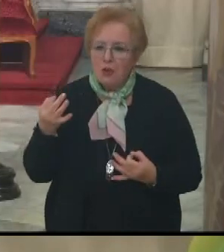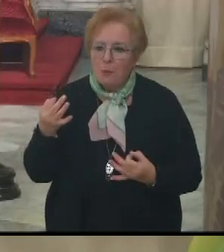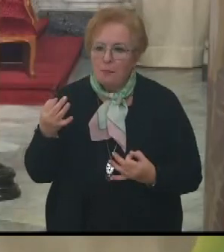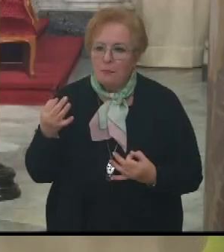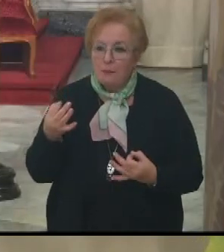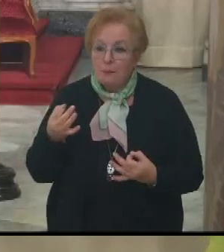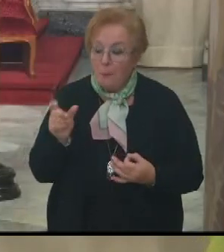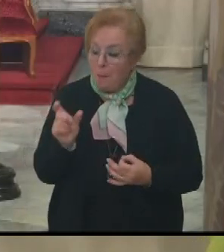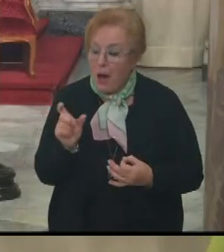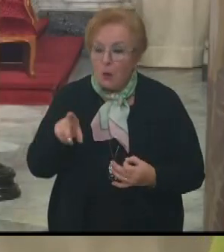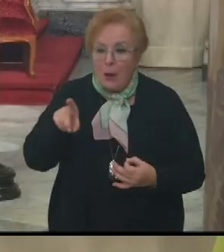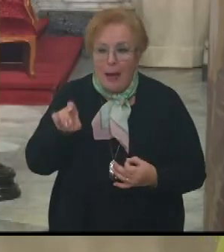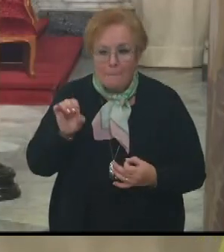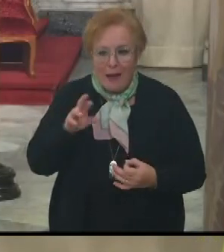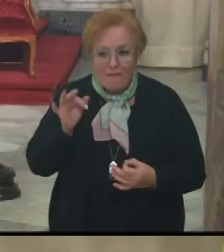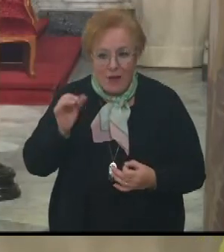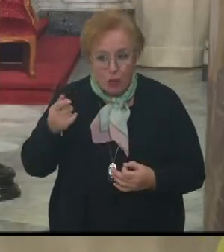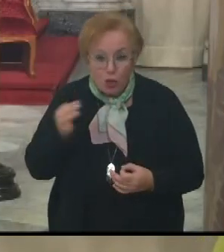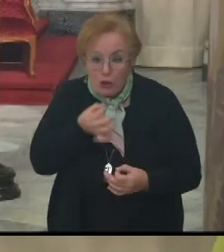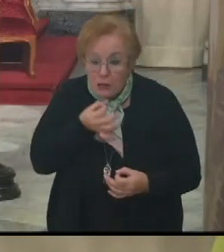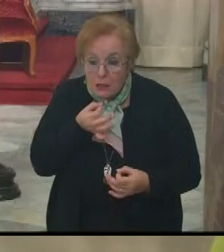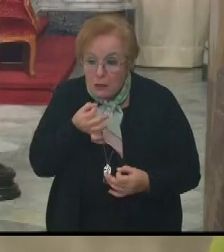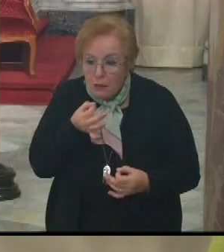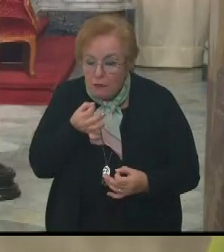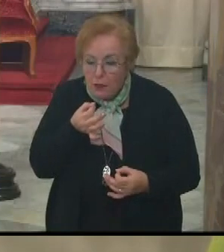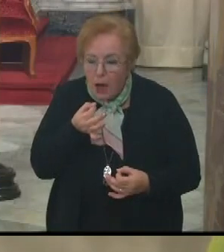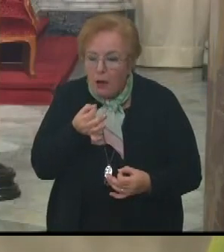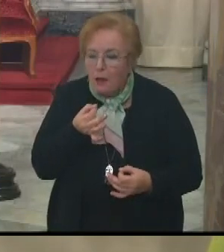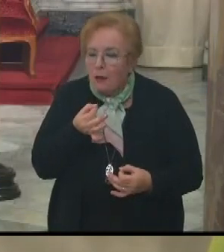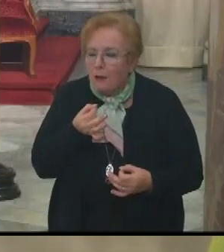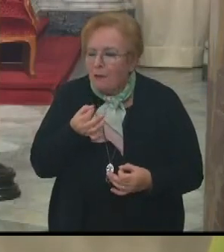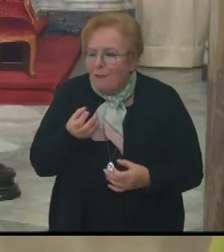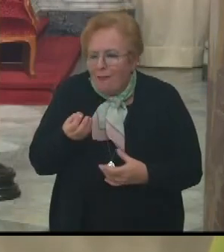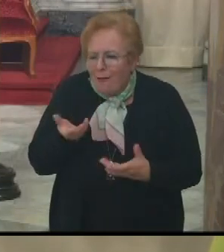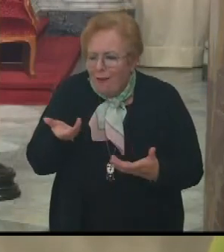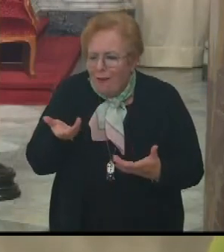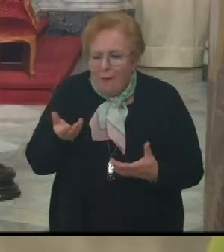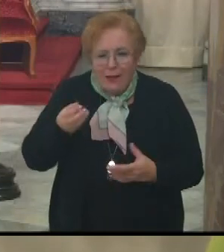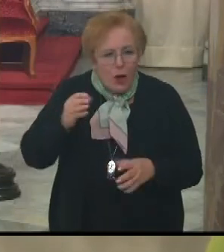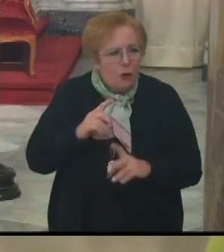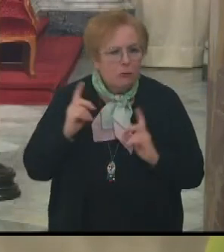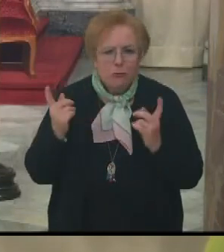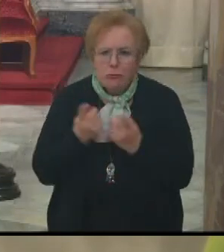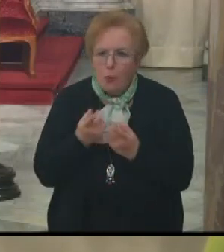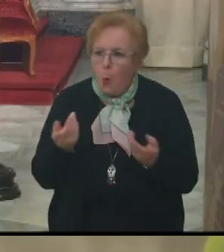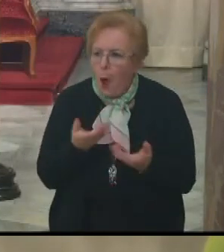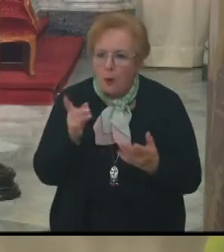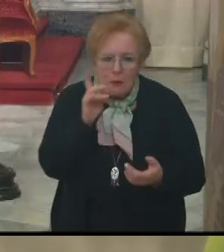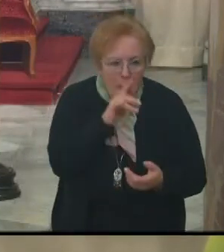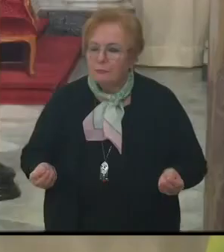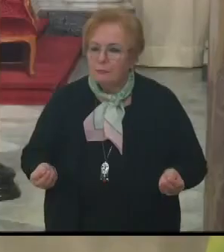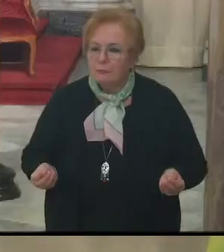Perfetto vuol dire che non c'è niente che non è buono dentro di